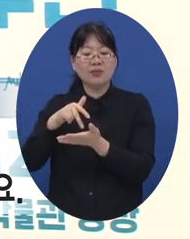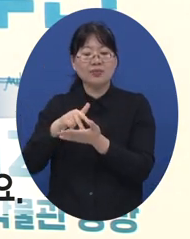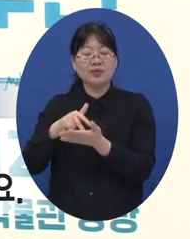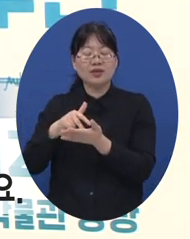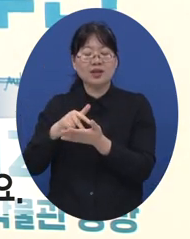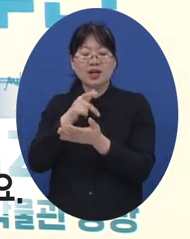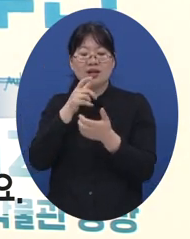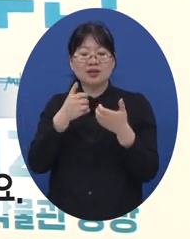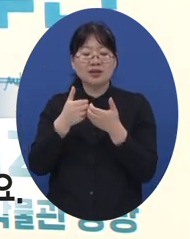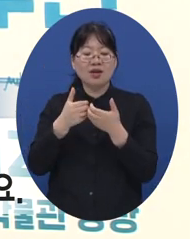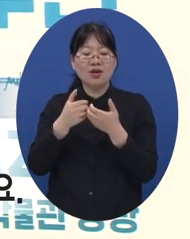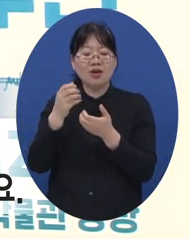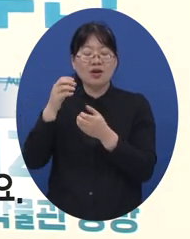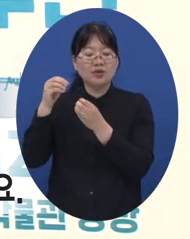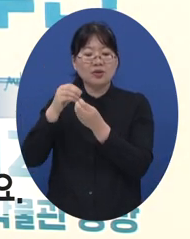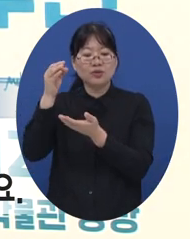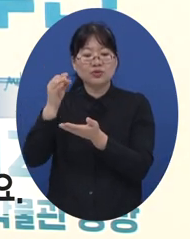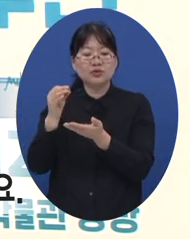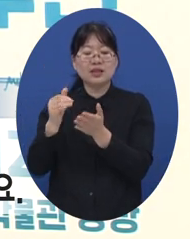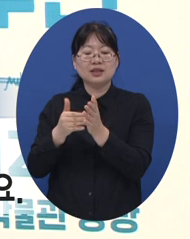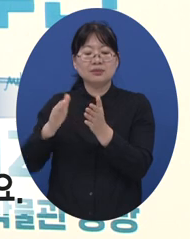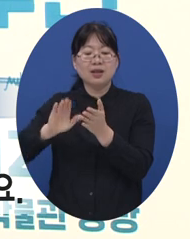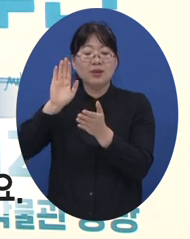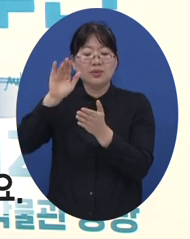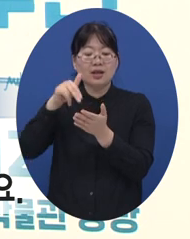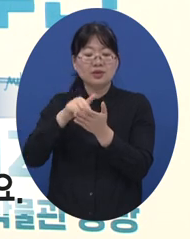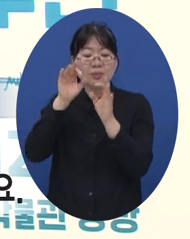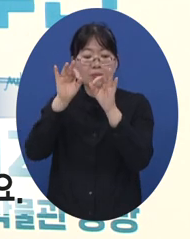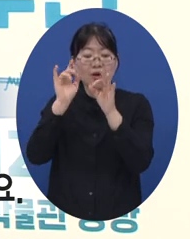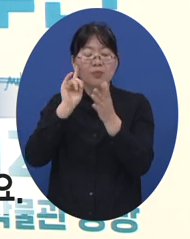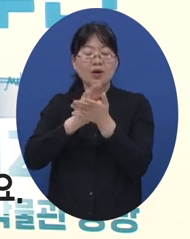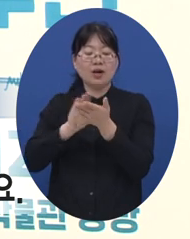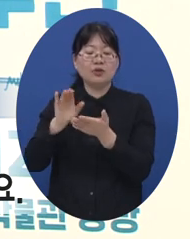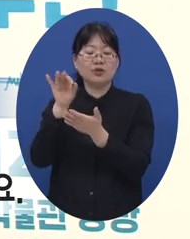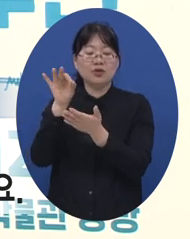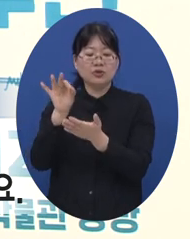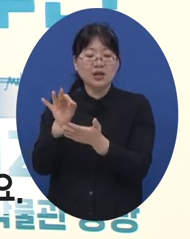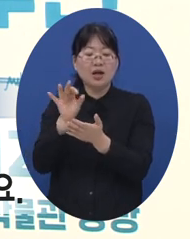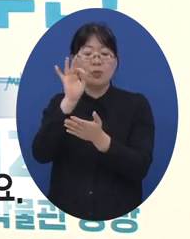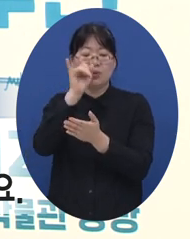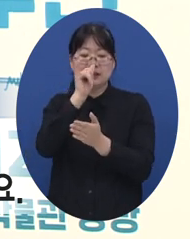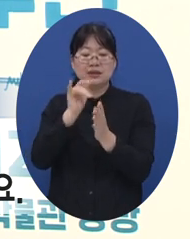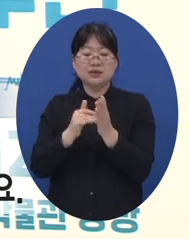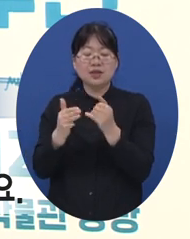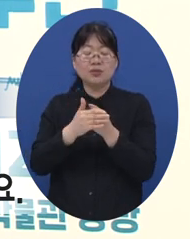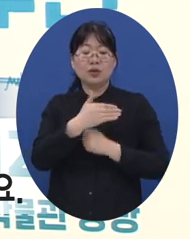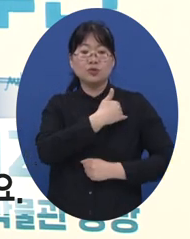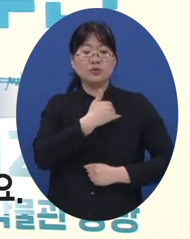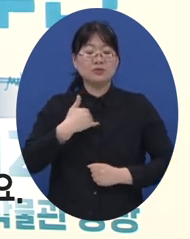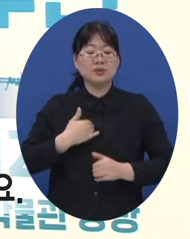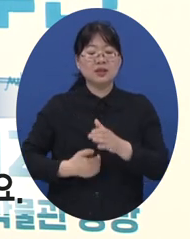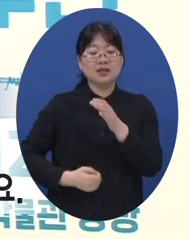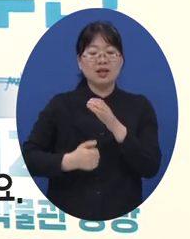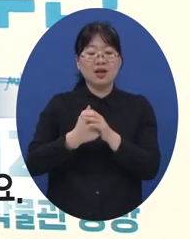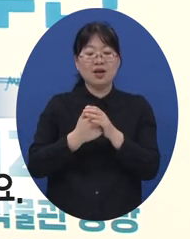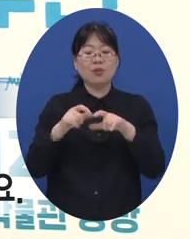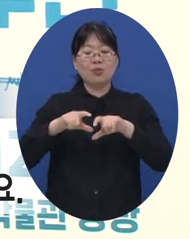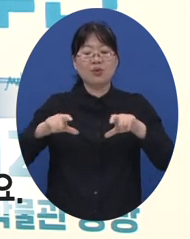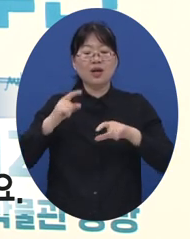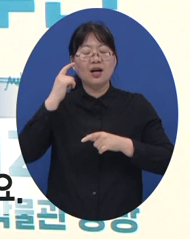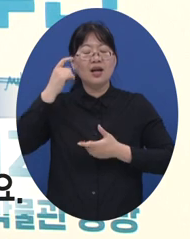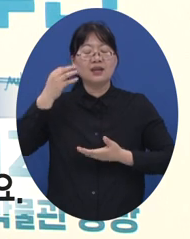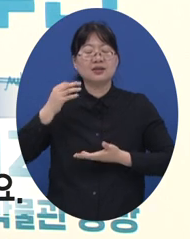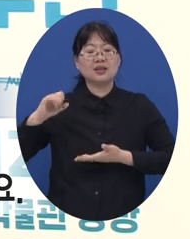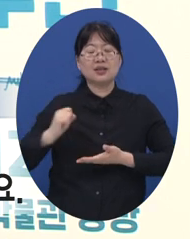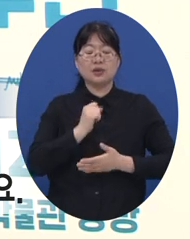관점에서 냉전 유산이지만 미래 관점에서는 평화의 유산이라고 볼 수가 있습니다. 그래서 충분히 그런